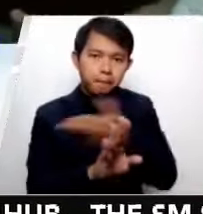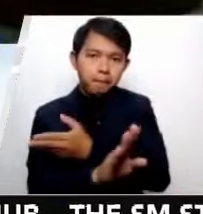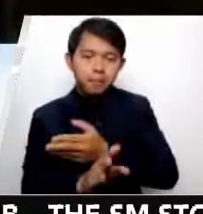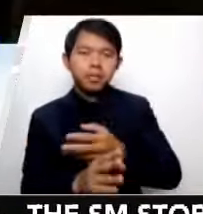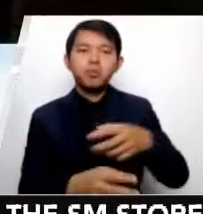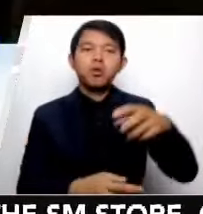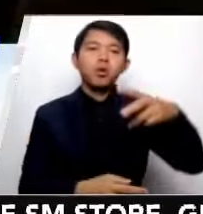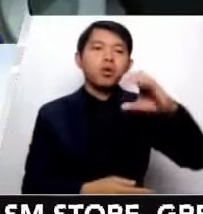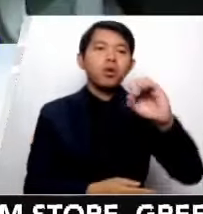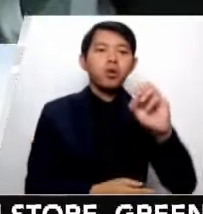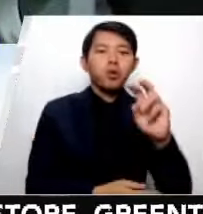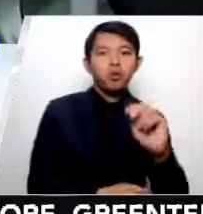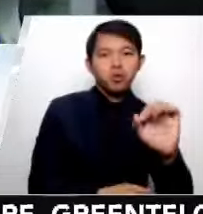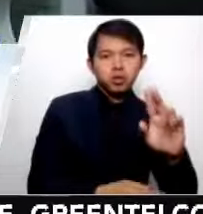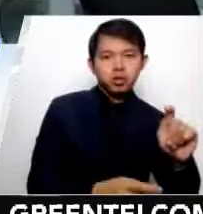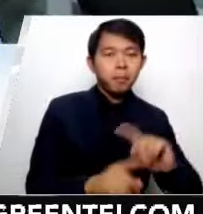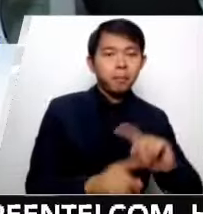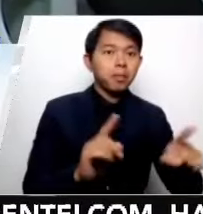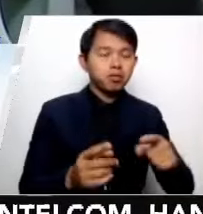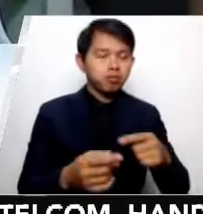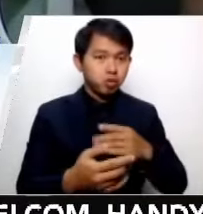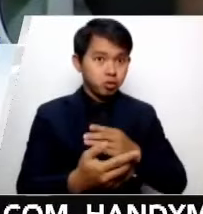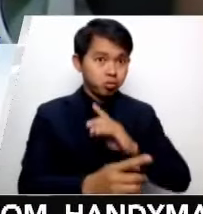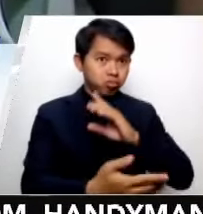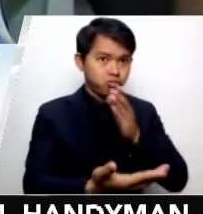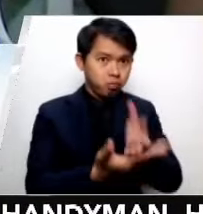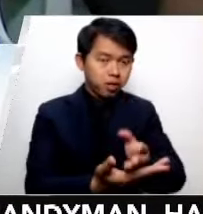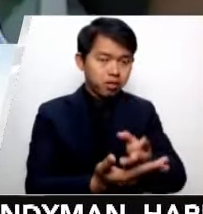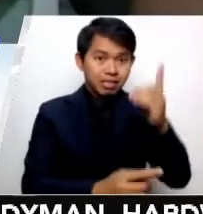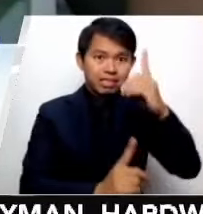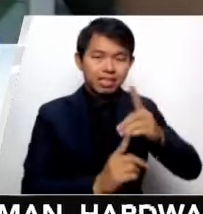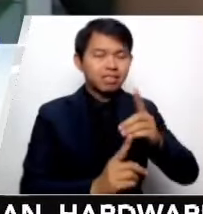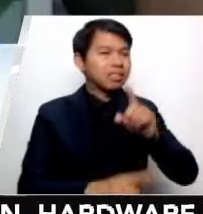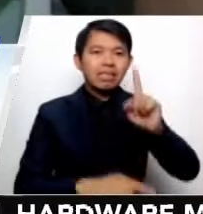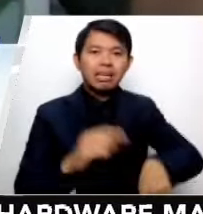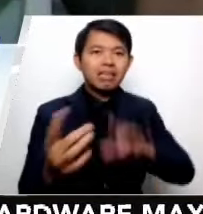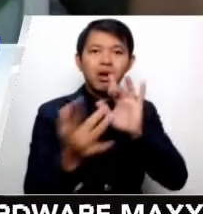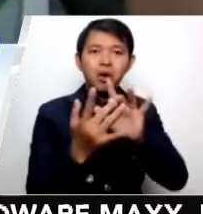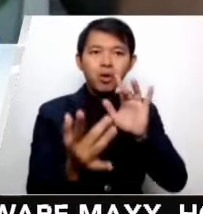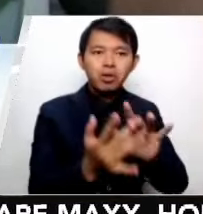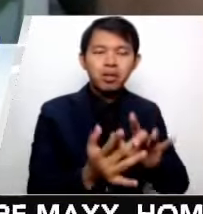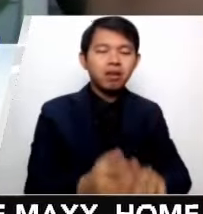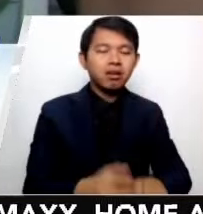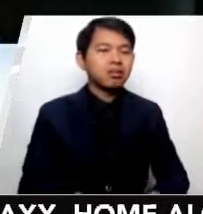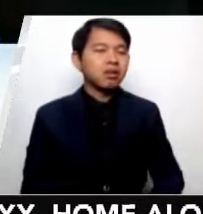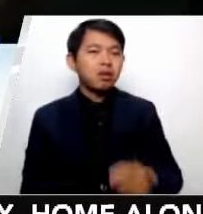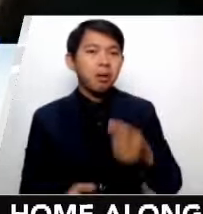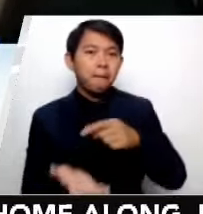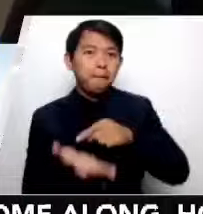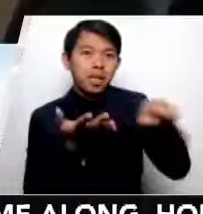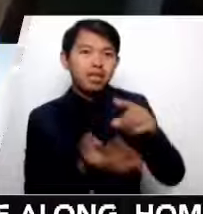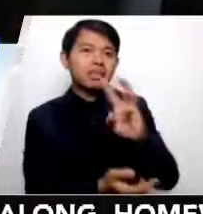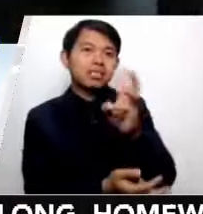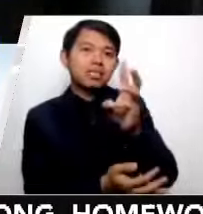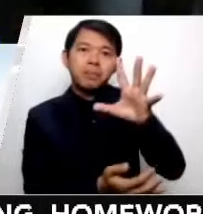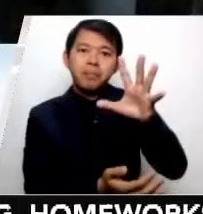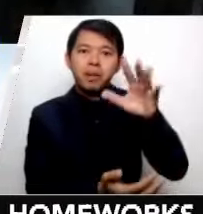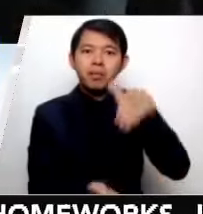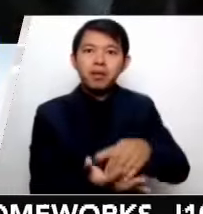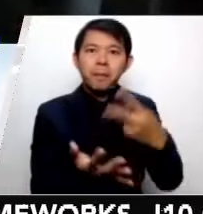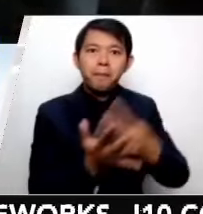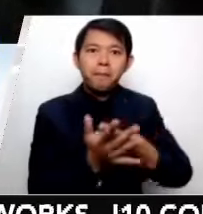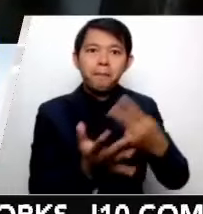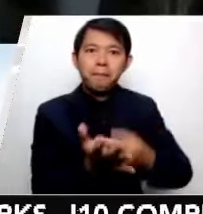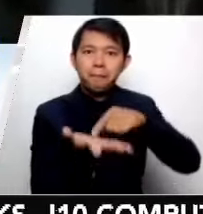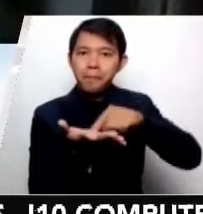niya ito makontak. Di ito pwedeng i-shake it off ni Betty dahil 65,000 pesos ang kanyang ibinayad.